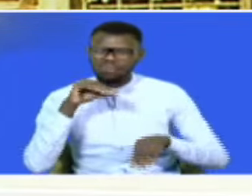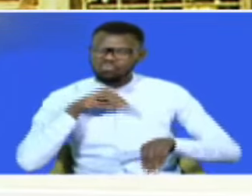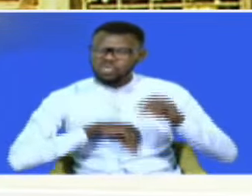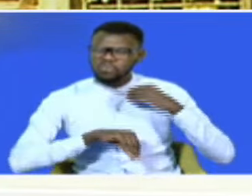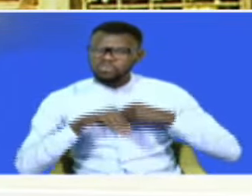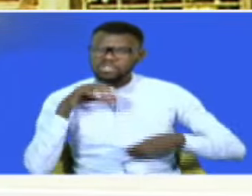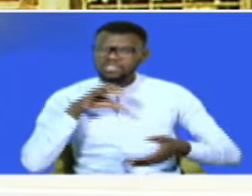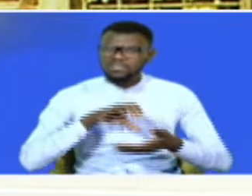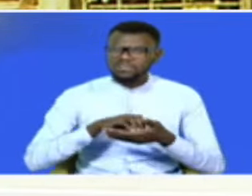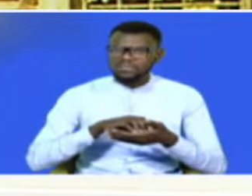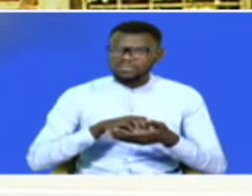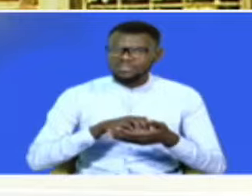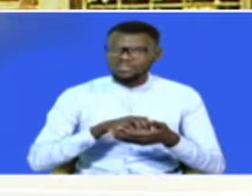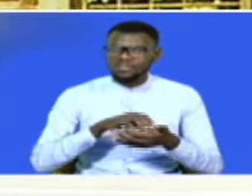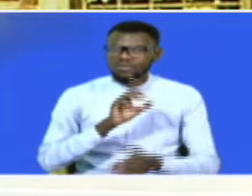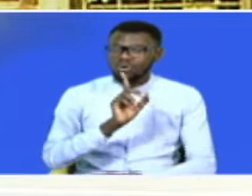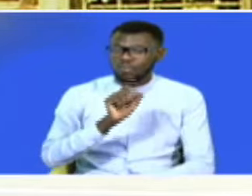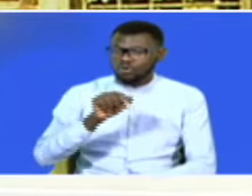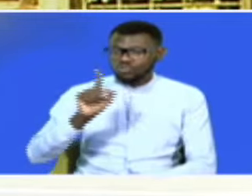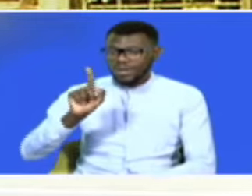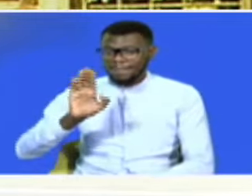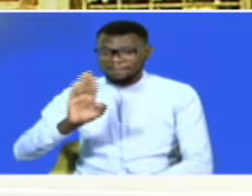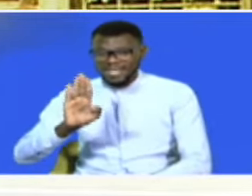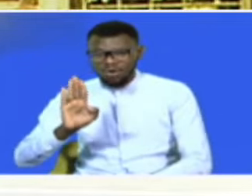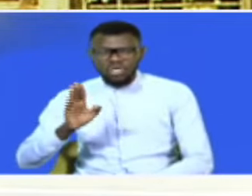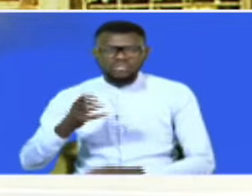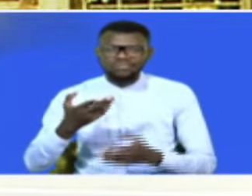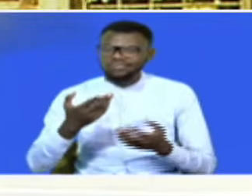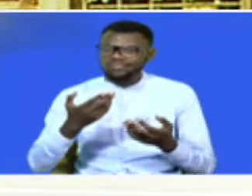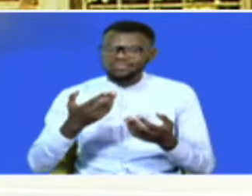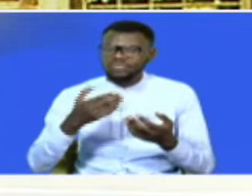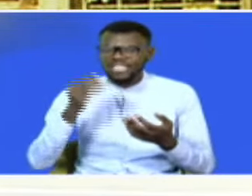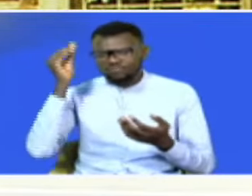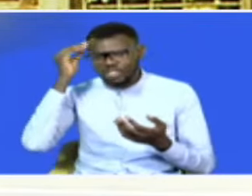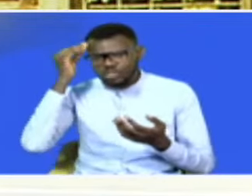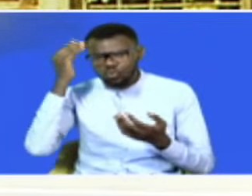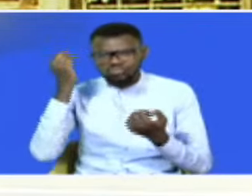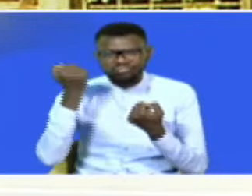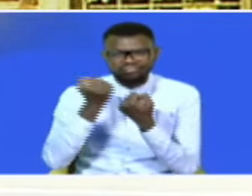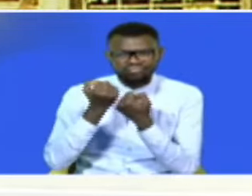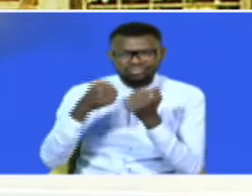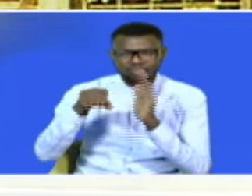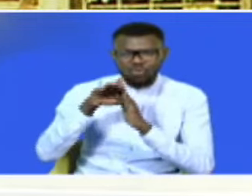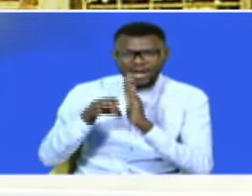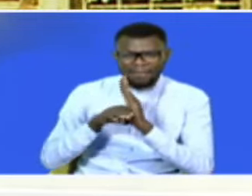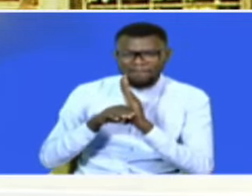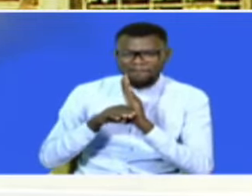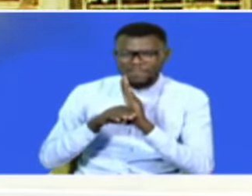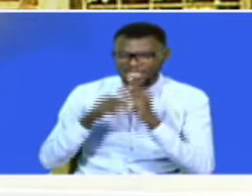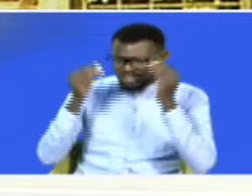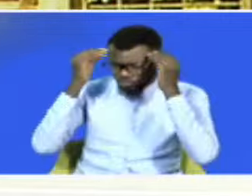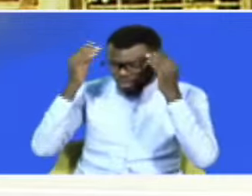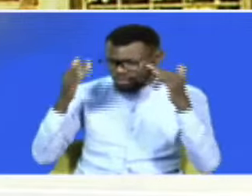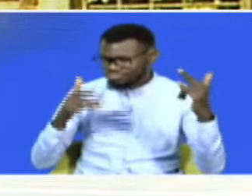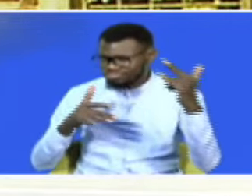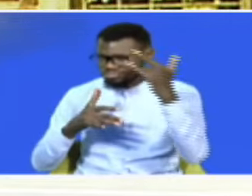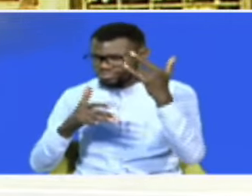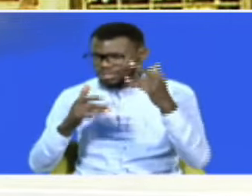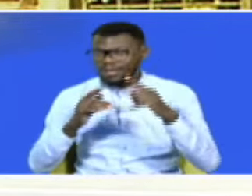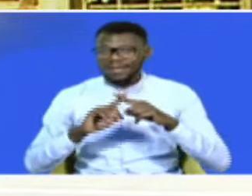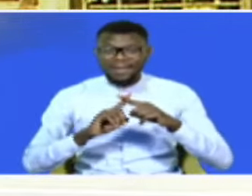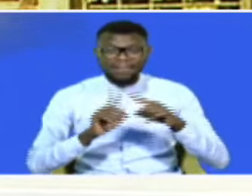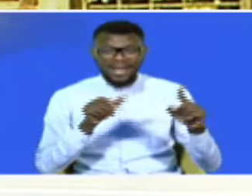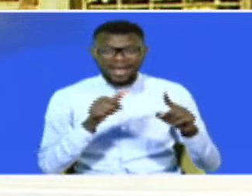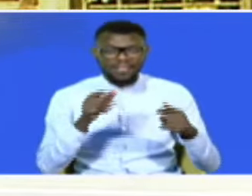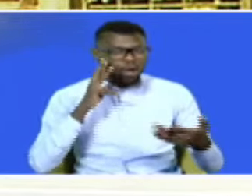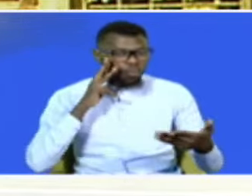bilioni 1.1 ya elimu ya ughaibuni baada wanne hao kujiwasilisha mahakamani pamoja na mashahidi. Mashahidi